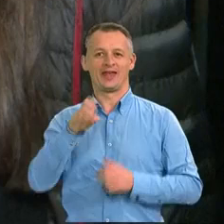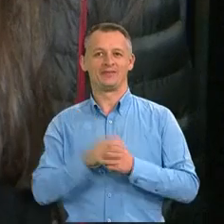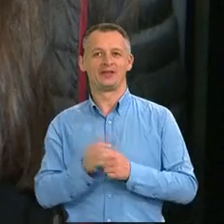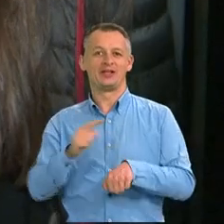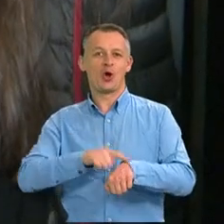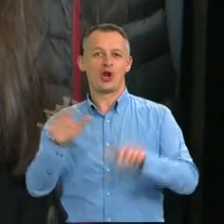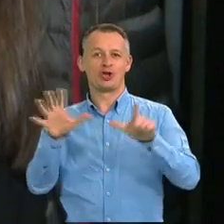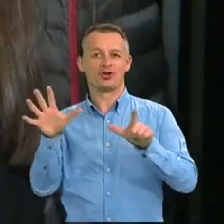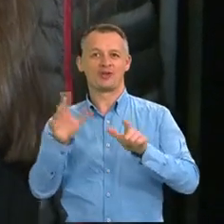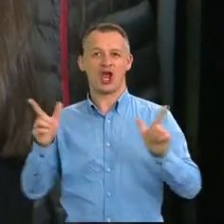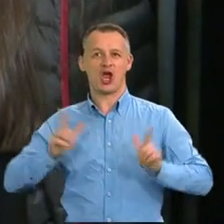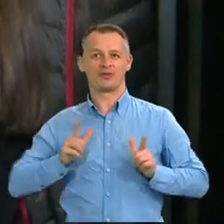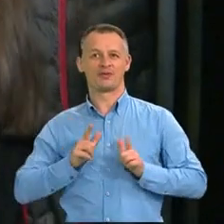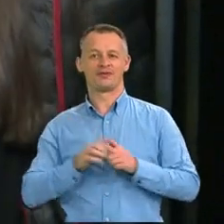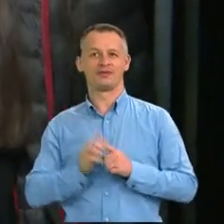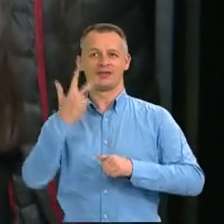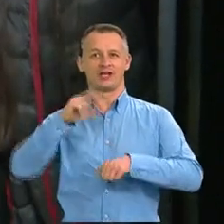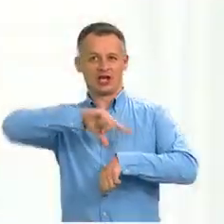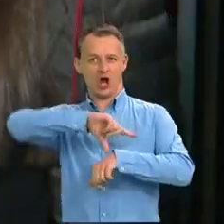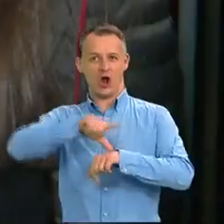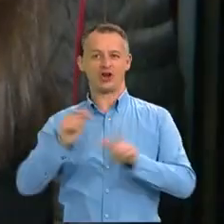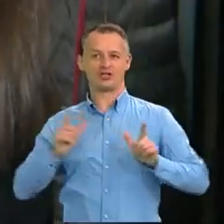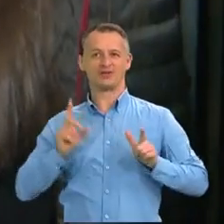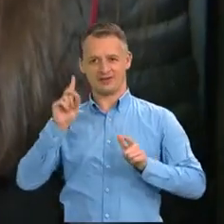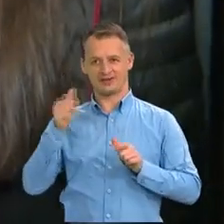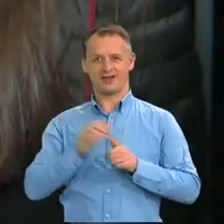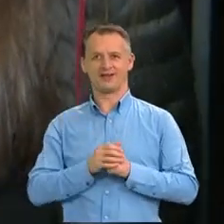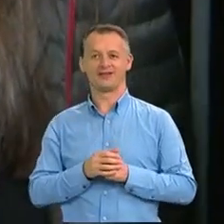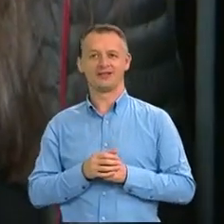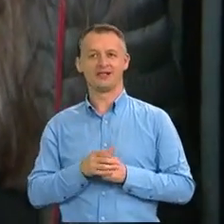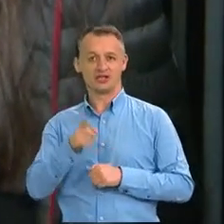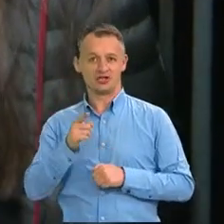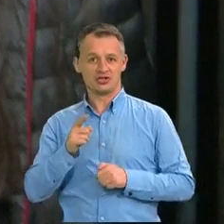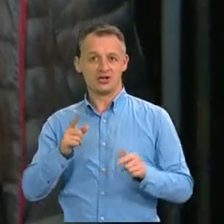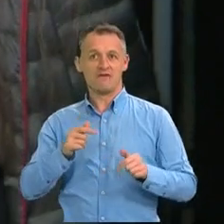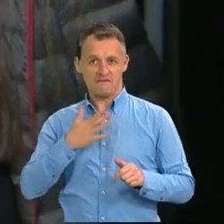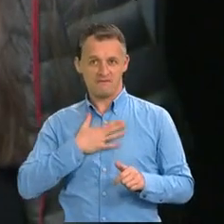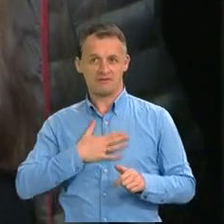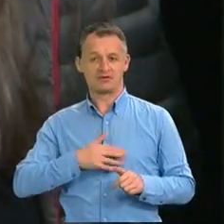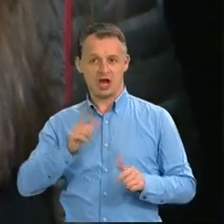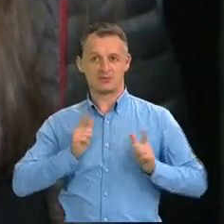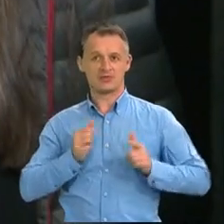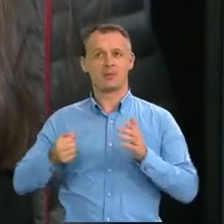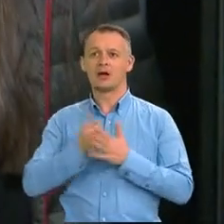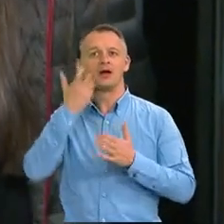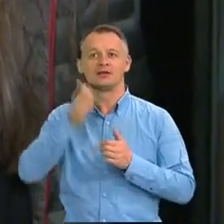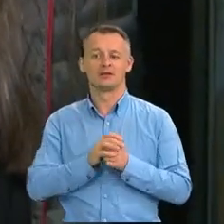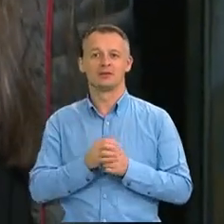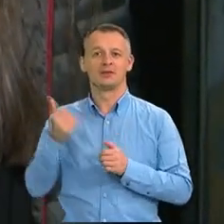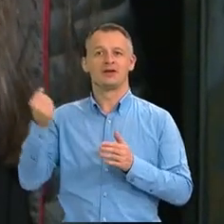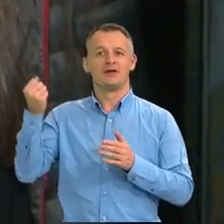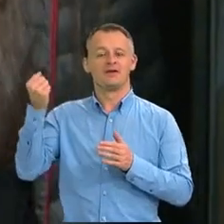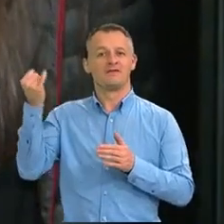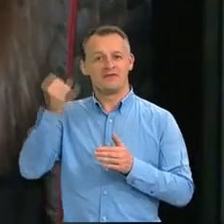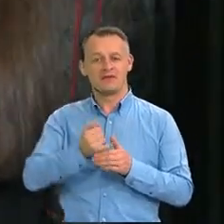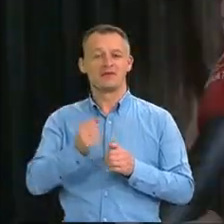De mult, de la 7. De la 7, vreo 3 ore. Aproape. Cam așa. Da. Și cât sunteți dispuse să stați aici până o vedeți pe Angelina? Până mâine